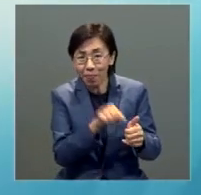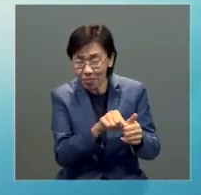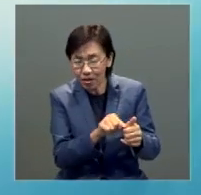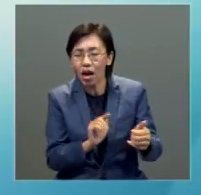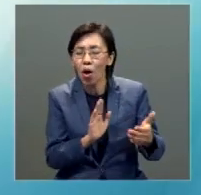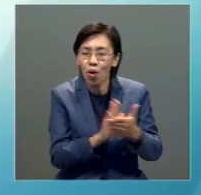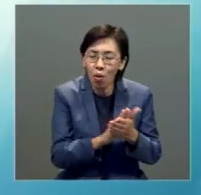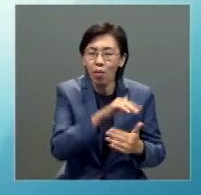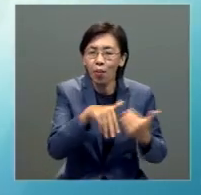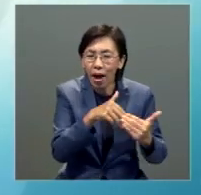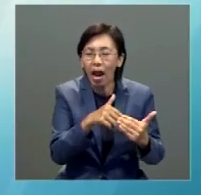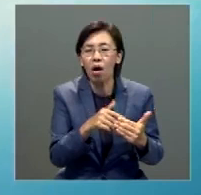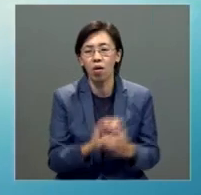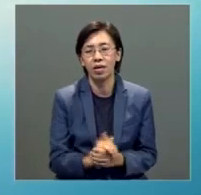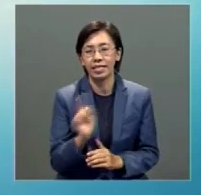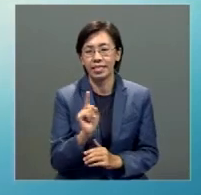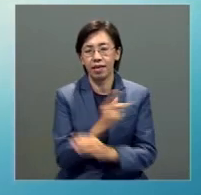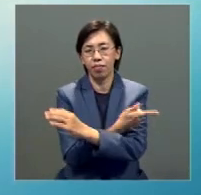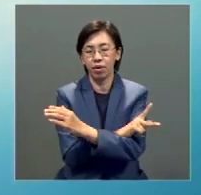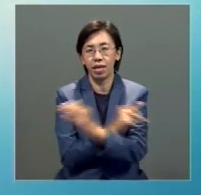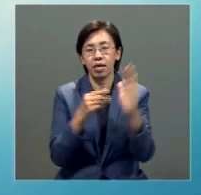รายนะครับอยู่ในกลุ่มผู้ป่วยรายใหม่ที่ที่ได้มาจากการระบบการเฝ้าระวังและก็ระบบบริการนะครับก็พบว่าในเป็นการสัมผัสกับผู้ป่วยยืนยันเสาะรายก่อนหน้านี้3จังหวัดนะครับคือภูเก็ตสุพรรณบุรียะลาแล้วก็เราใช้วิธีการ